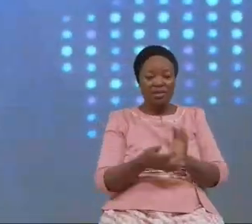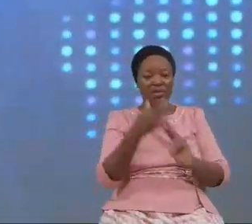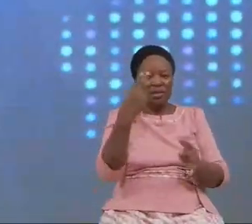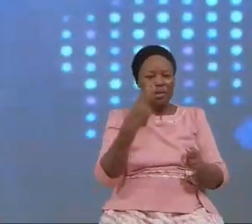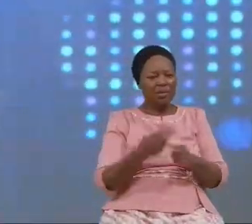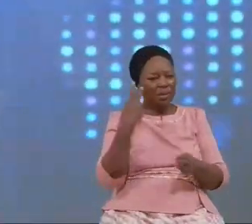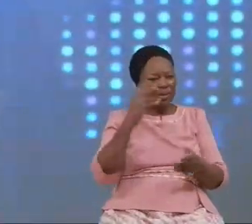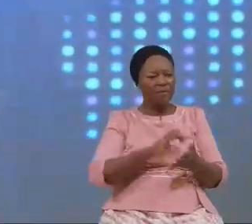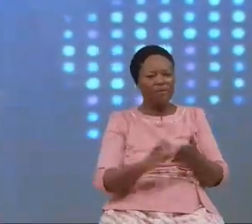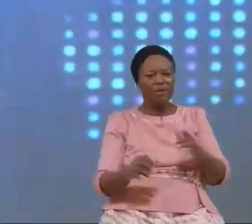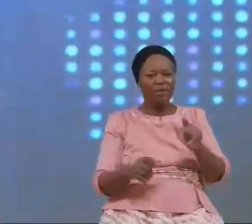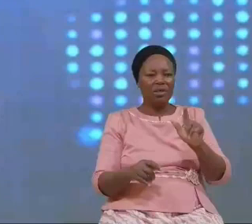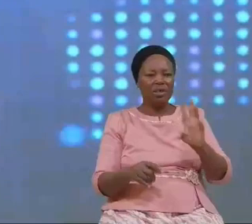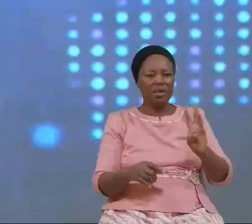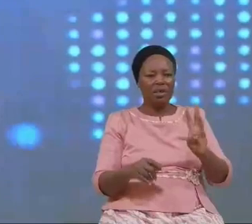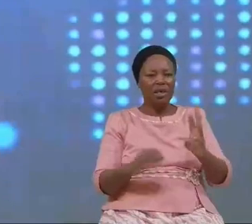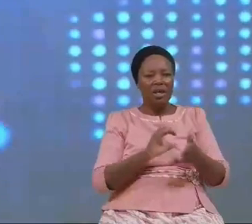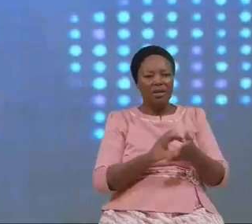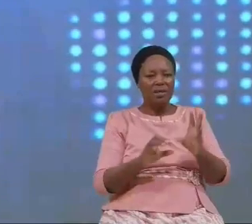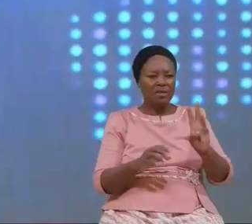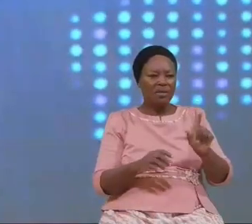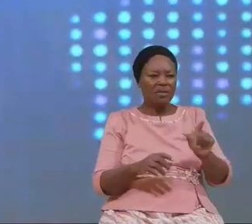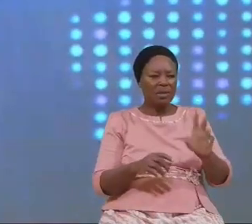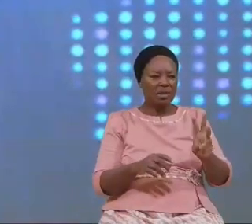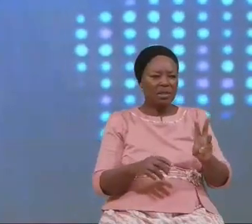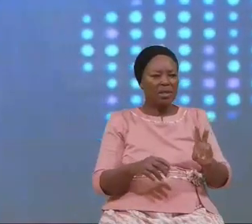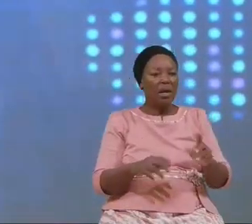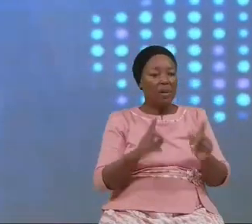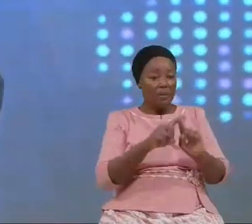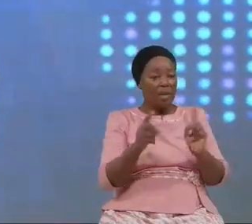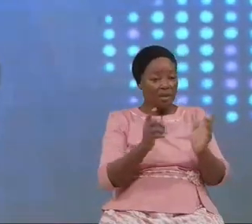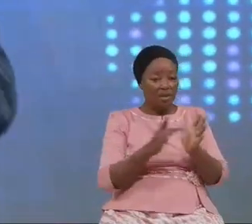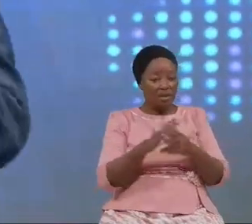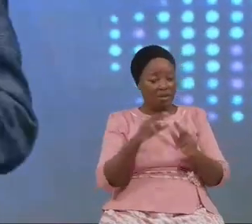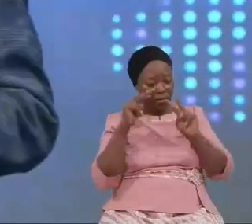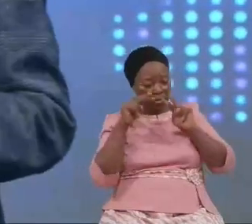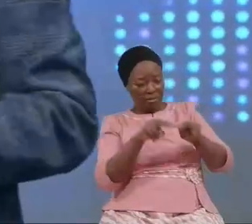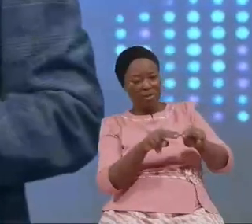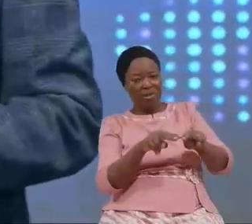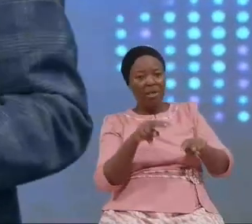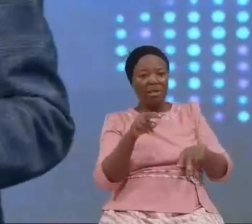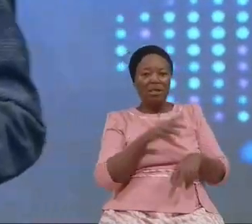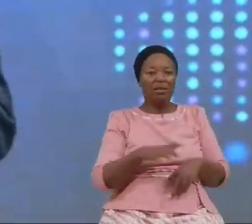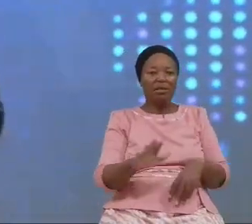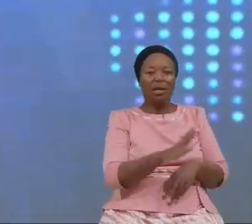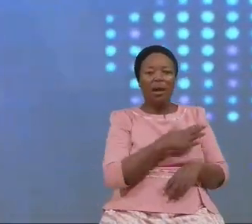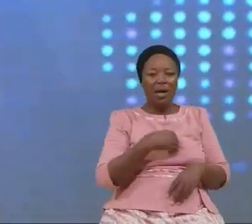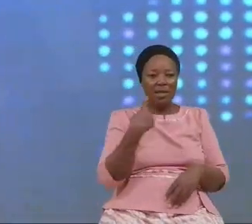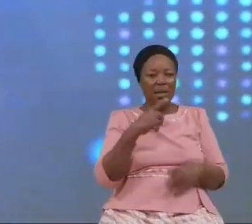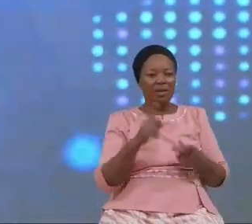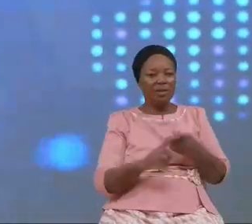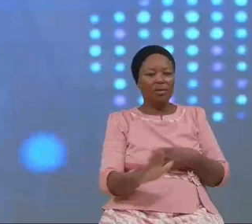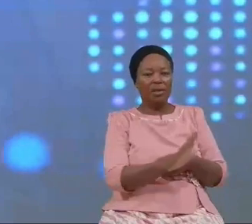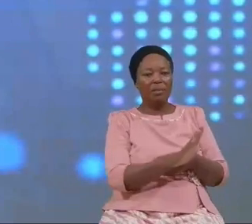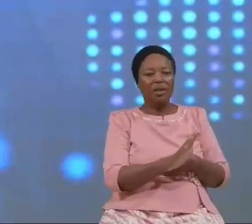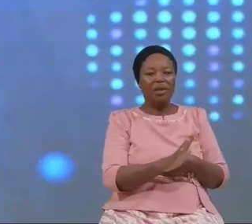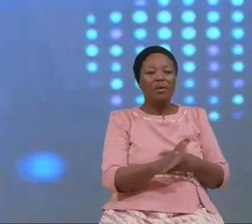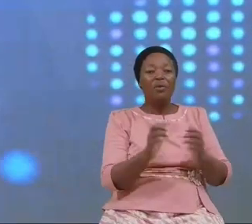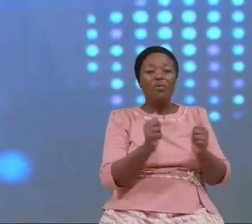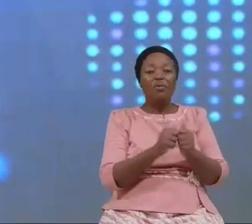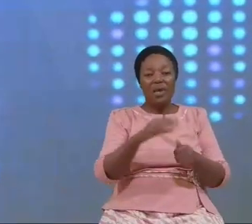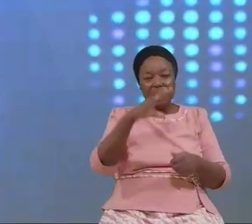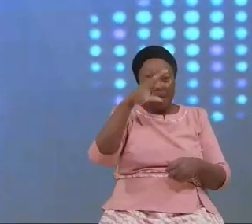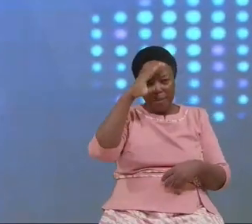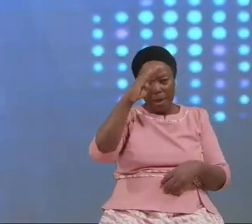vers T26 Jésus le regardant et le dit aux hommes